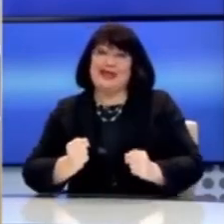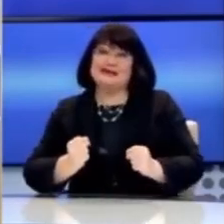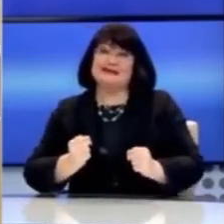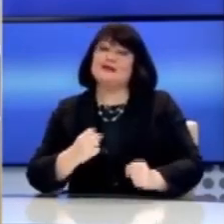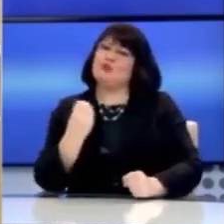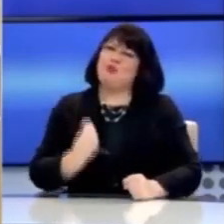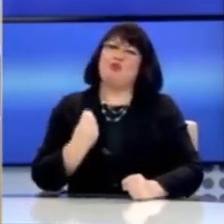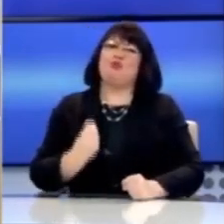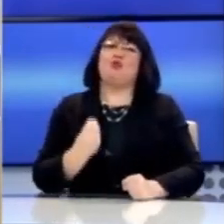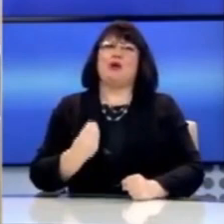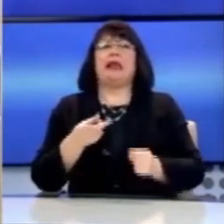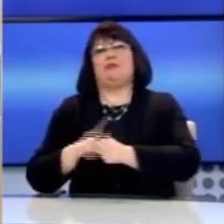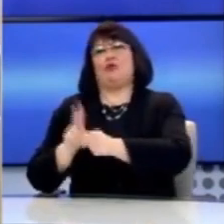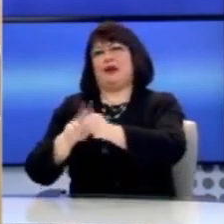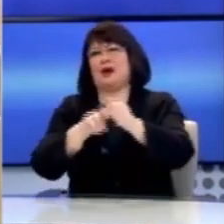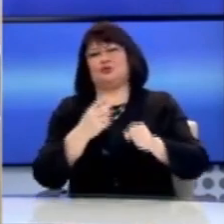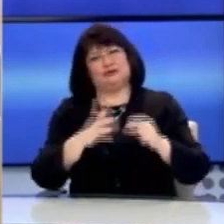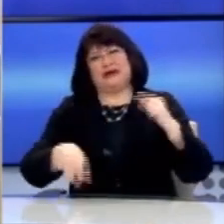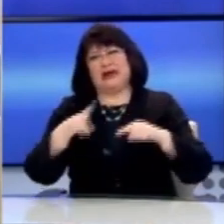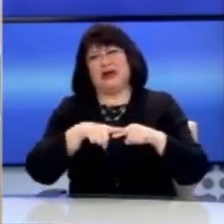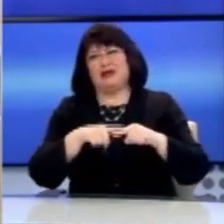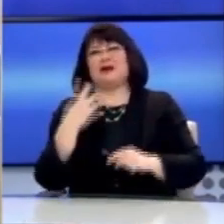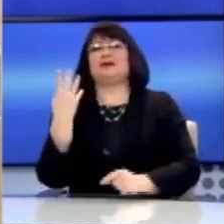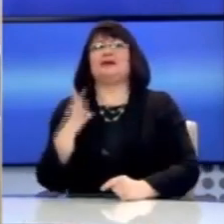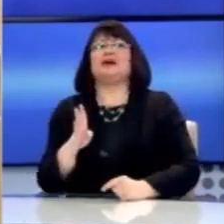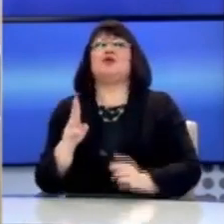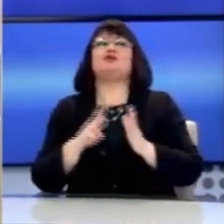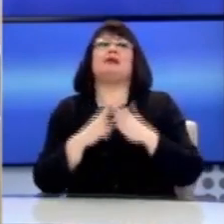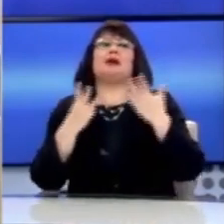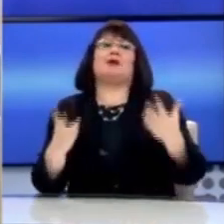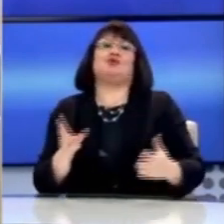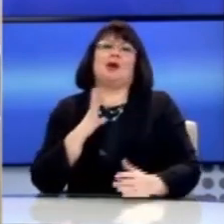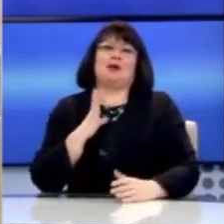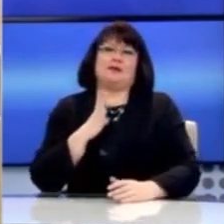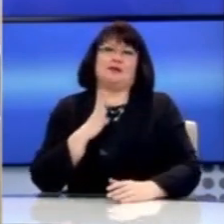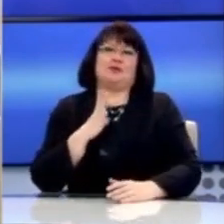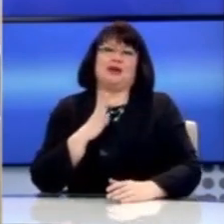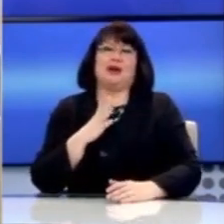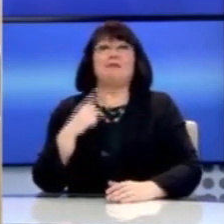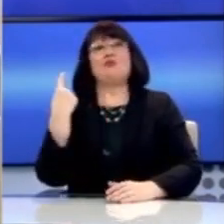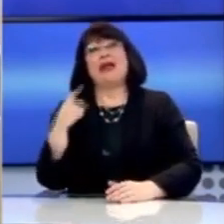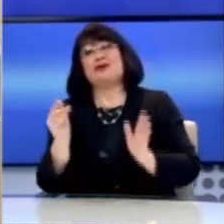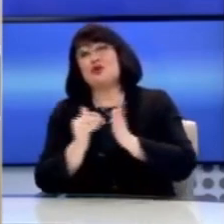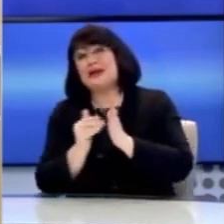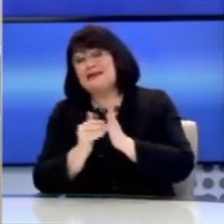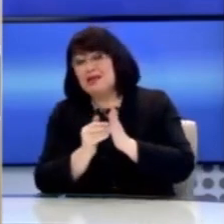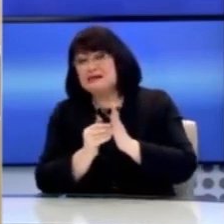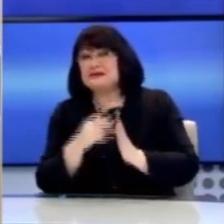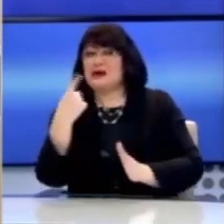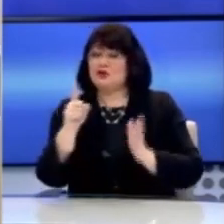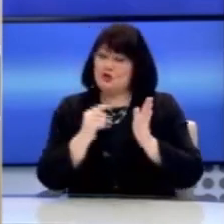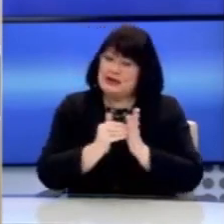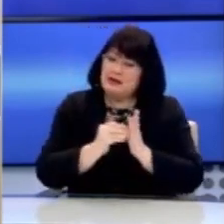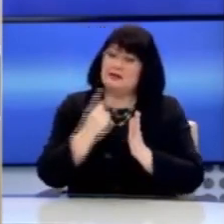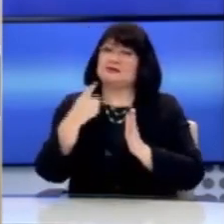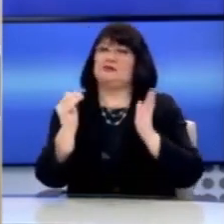κακή χώρα στο επίπεδο των θανάτων, 518 συμπολίτες μας ανά 100.000 πληθυσμό, αυτό